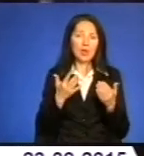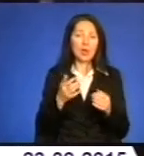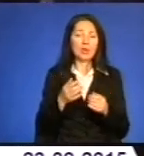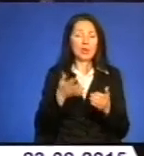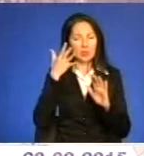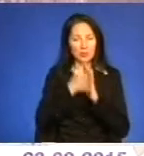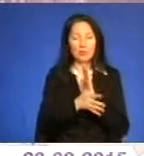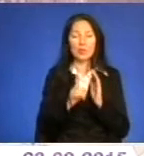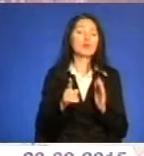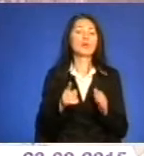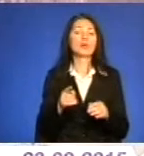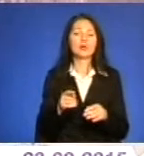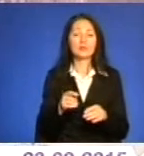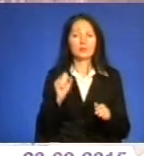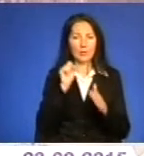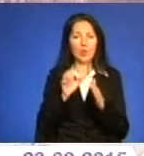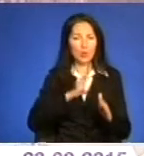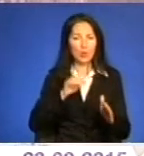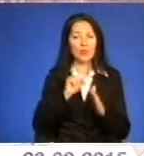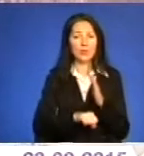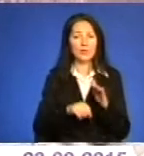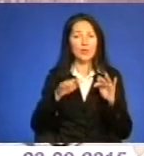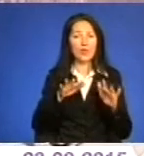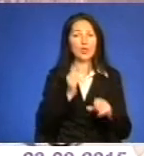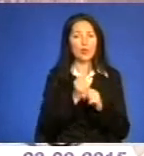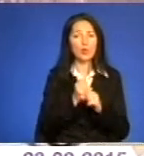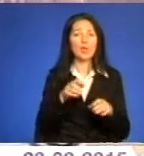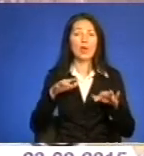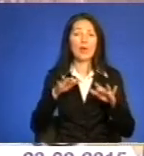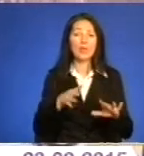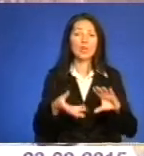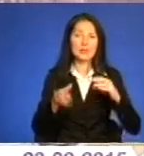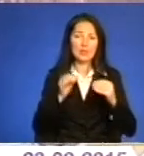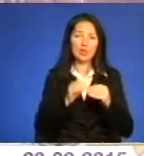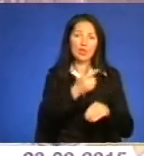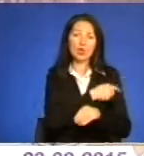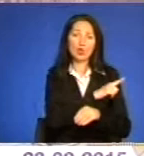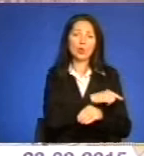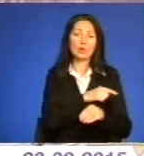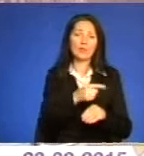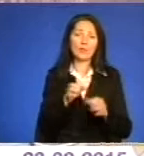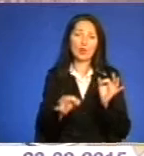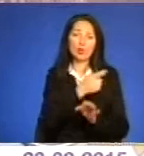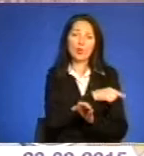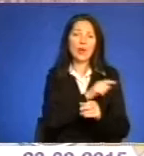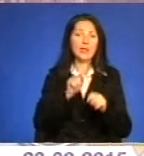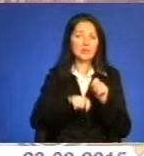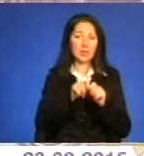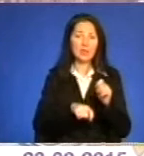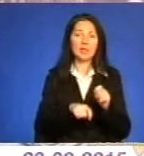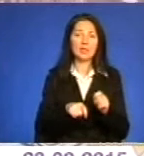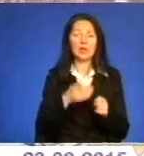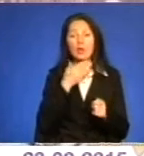смерть загиблого. В ході проведеної роботи, так само в ході заключення судово-медичної експертизи, відпрацювання цих всіх його